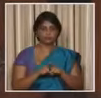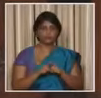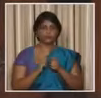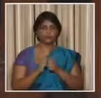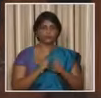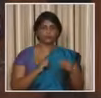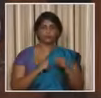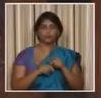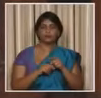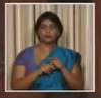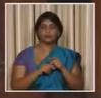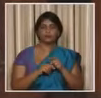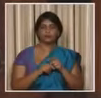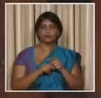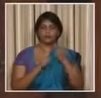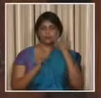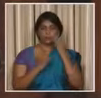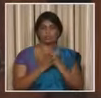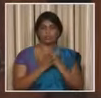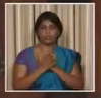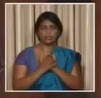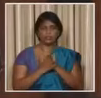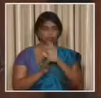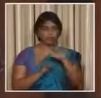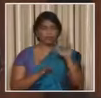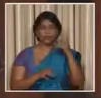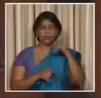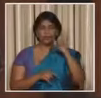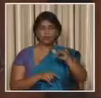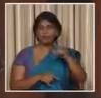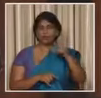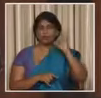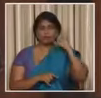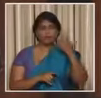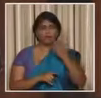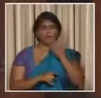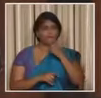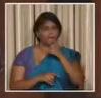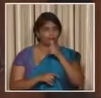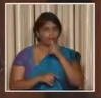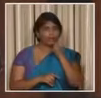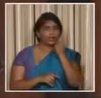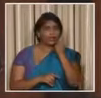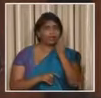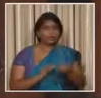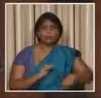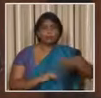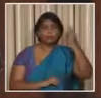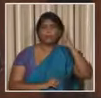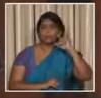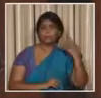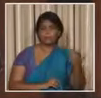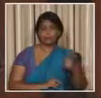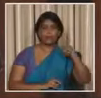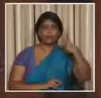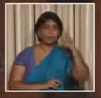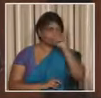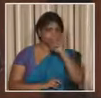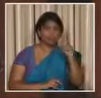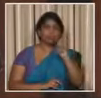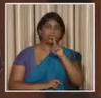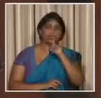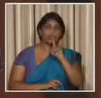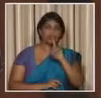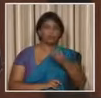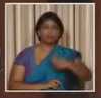ලියන මිනිස්සාවක්. ඒ වතුර ඔය ළමයා දන්නේ නැහැ වතුර මේ යුනිට් එක ගාන කීයකින්ද වැඩිලා තියෙන්නේ කියලා. ඊළඟ මාසෙෙදි කියන්නම්